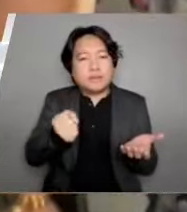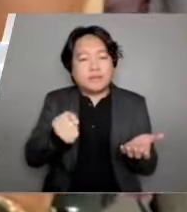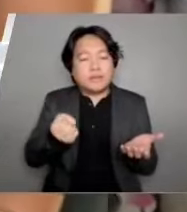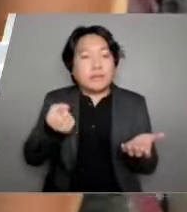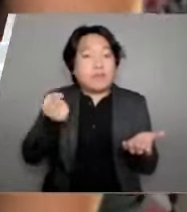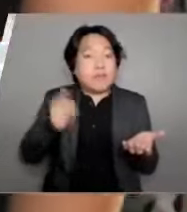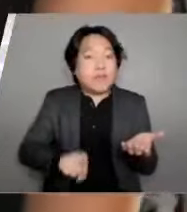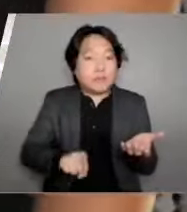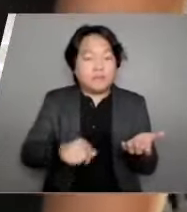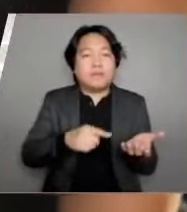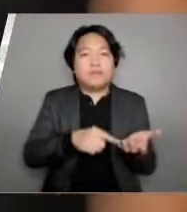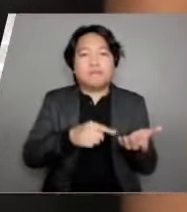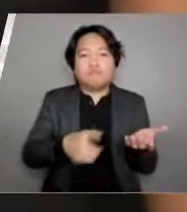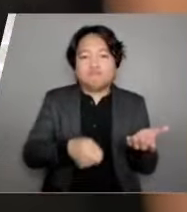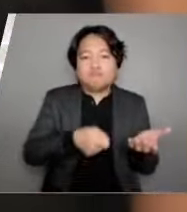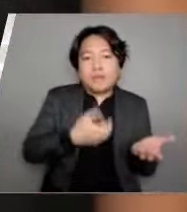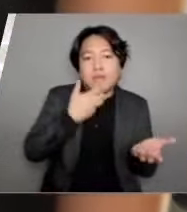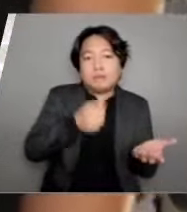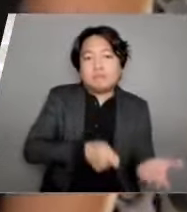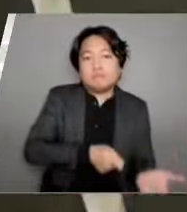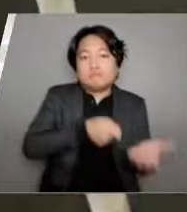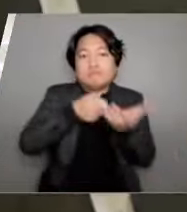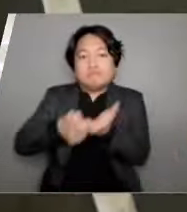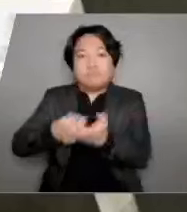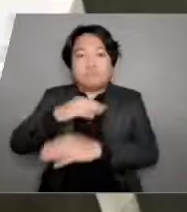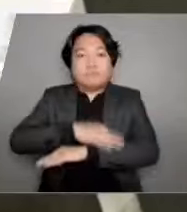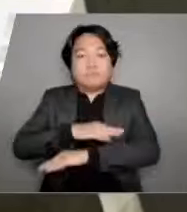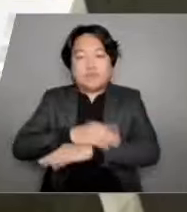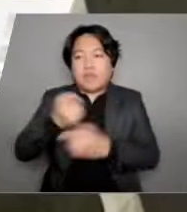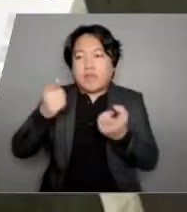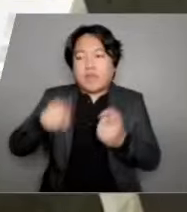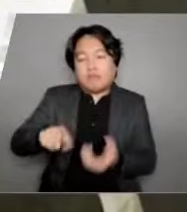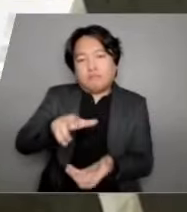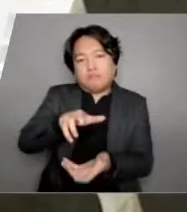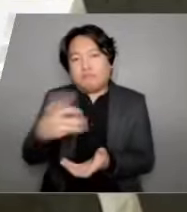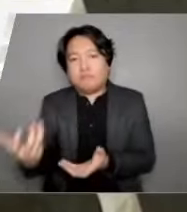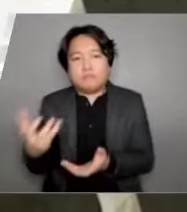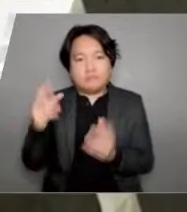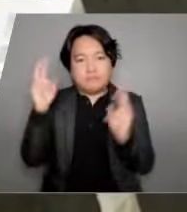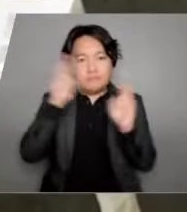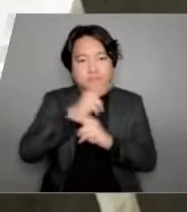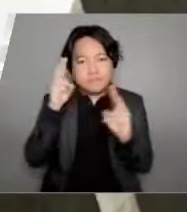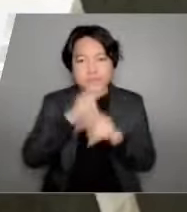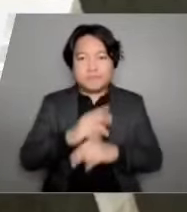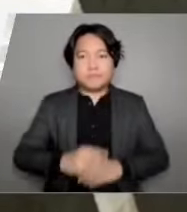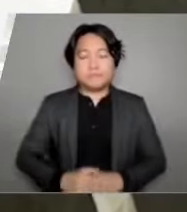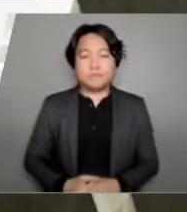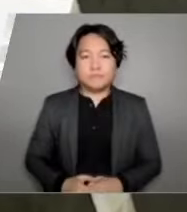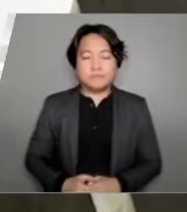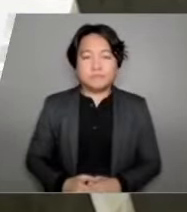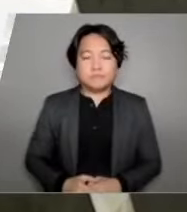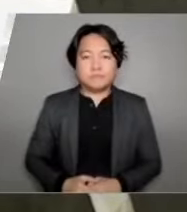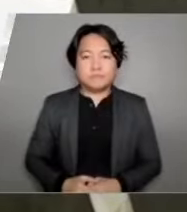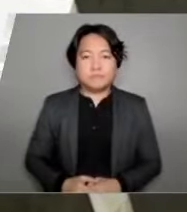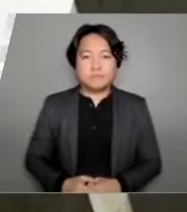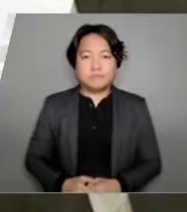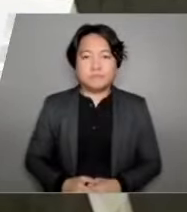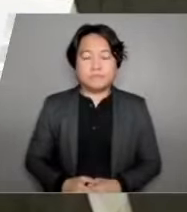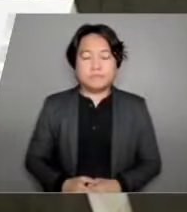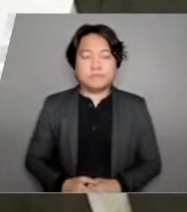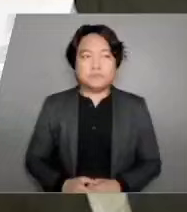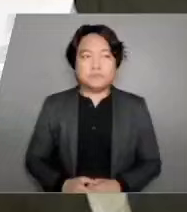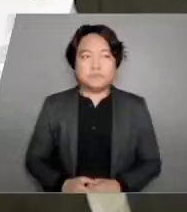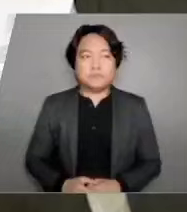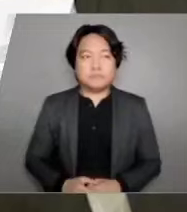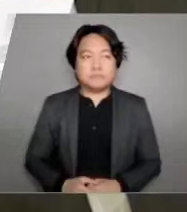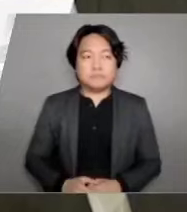ng mesa, saka nangyari ang insidente. Ingon niya nga, iba, kwan pa niya, hawa niya ako di kayo mapasok ka,